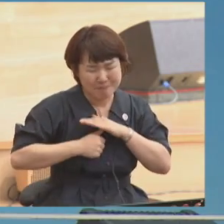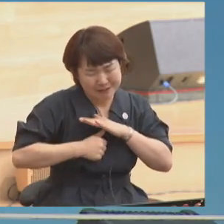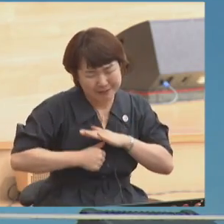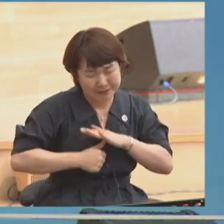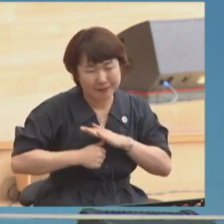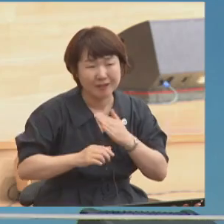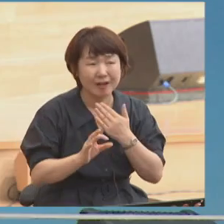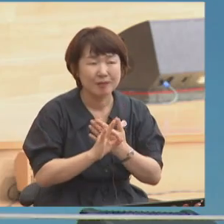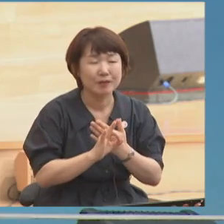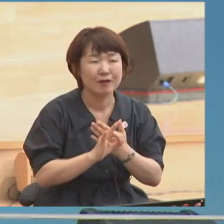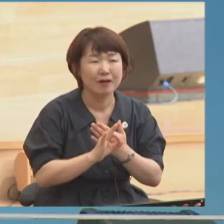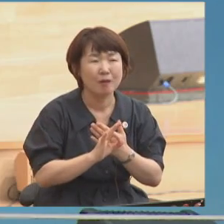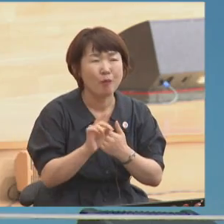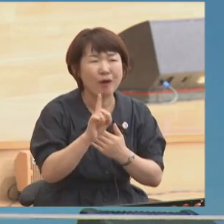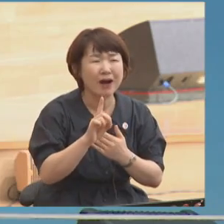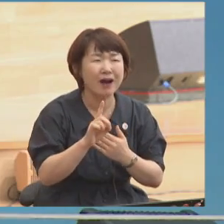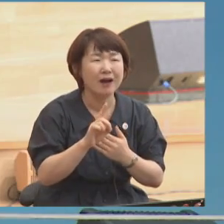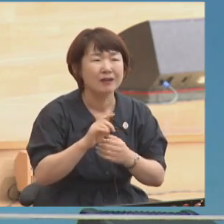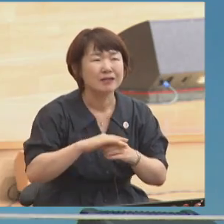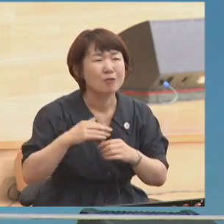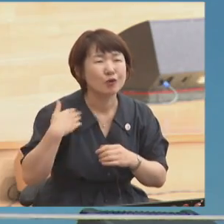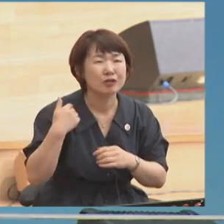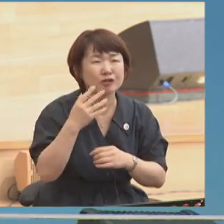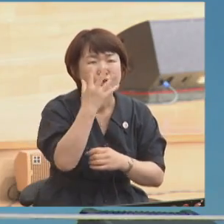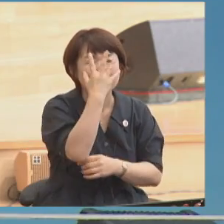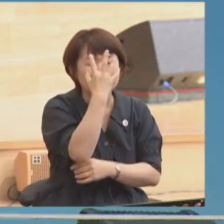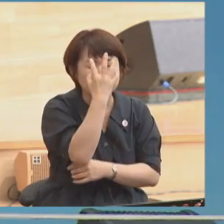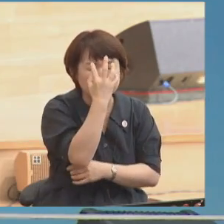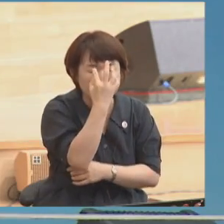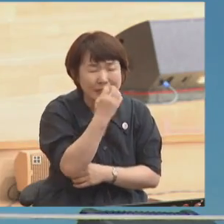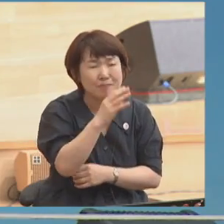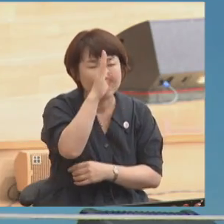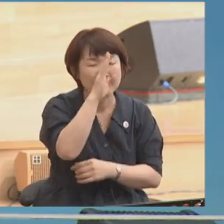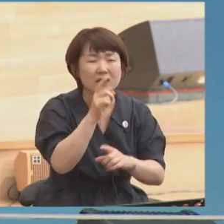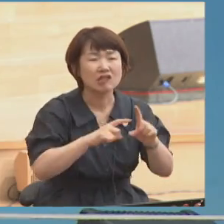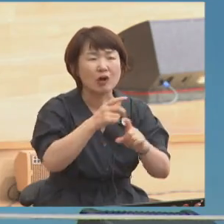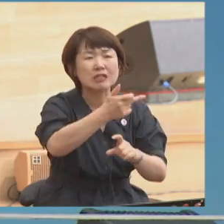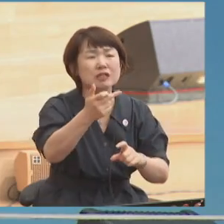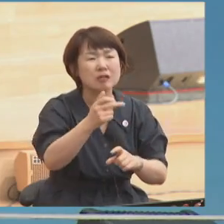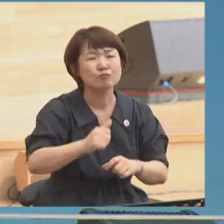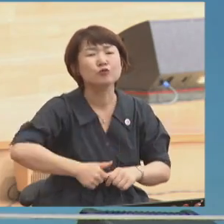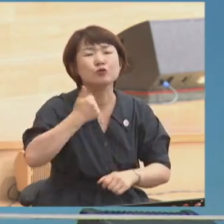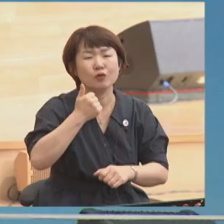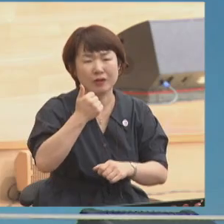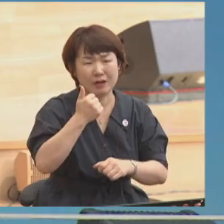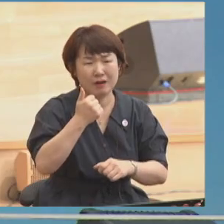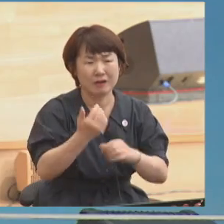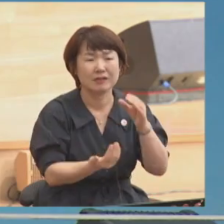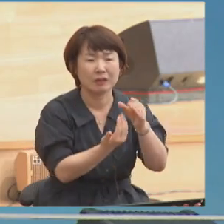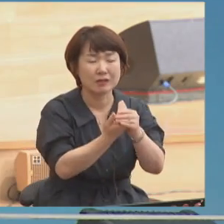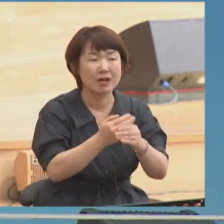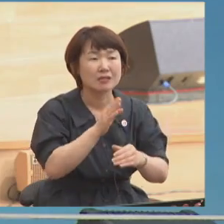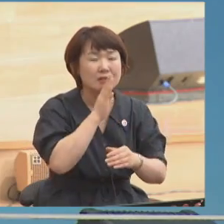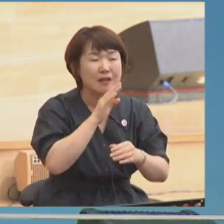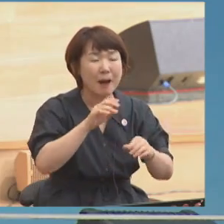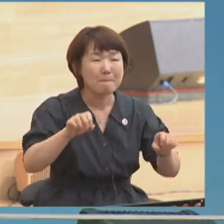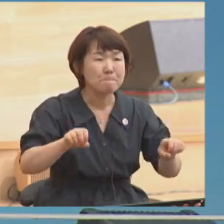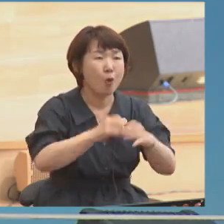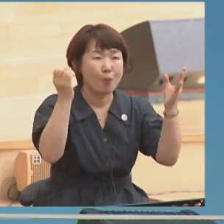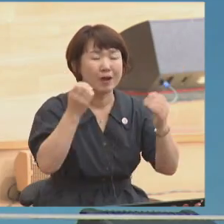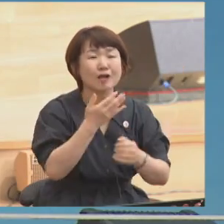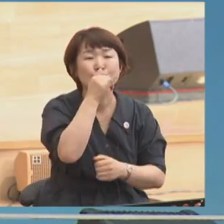오히려 알 수 없는 우울감이 들기도 합니다. 어쩌면 더 큰 분노가 찾아와서 정말로 폭발하게 될지도